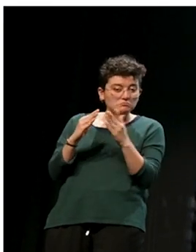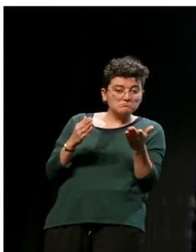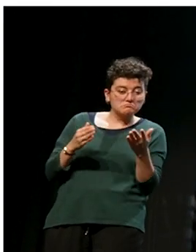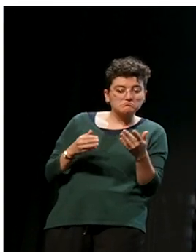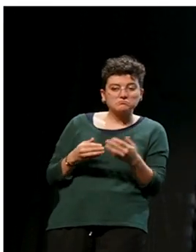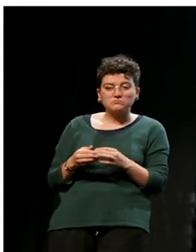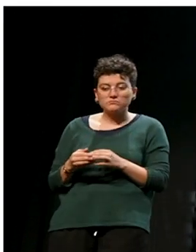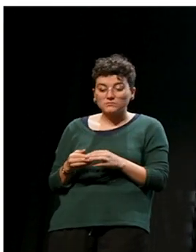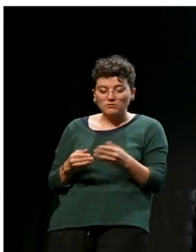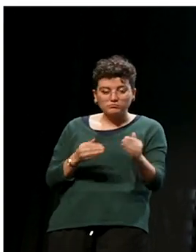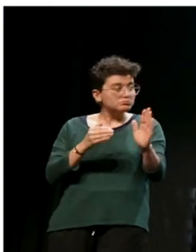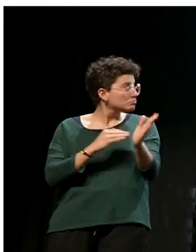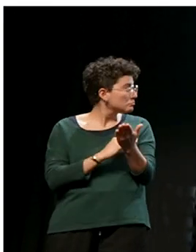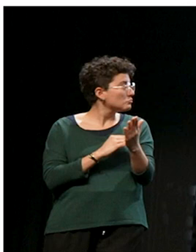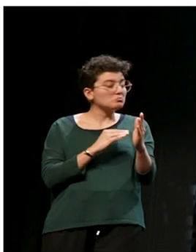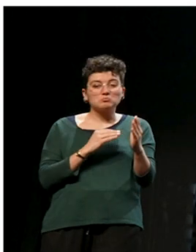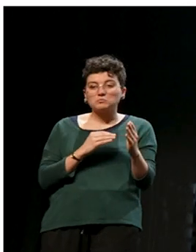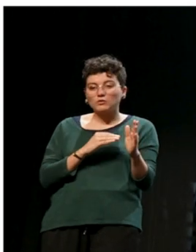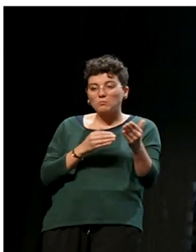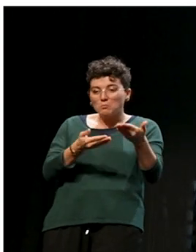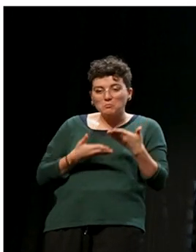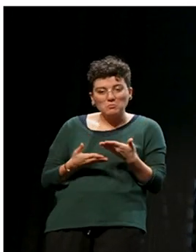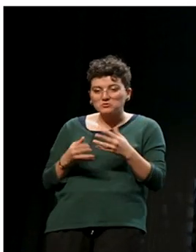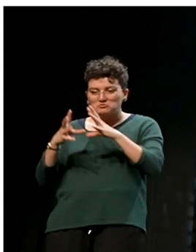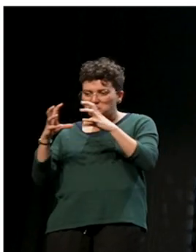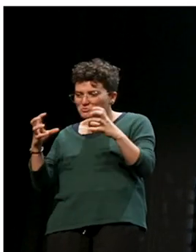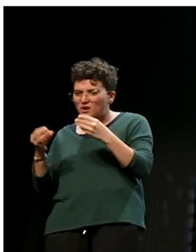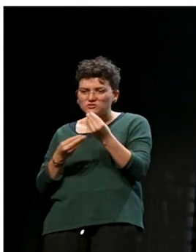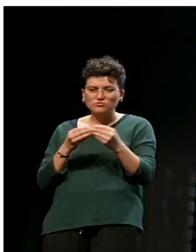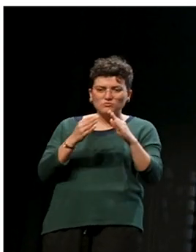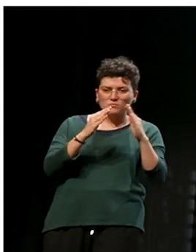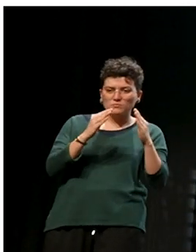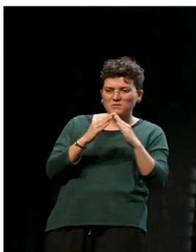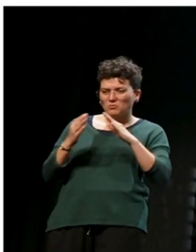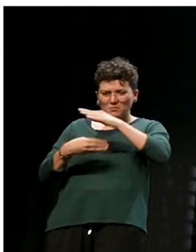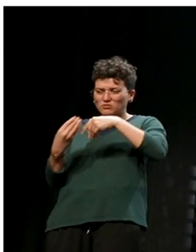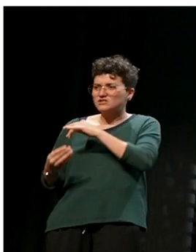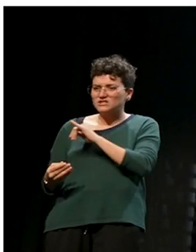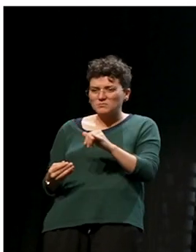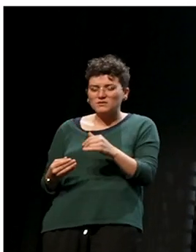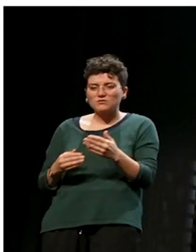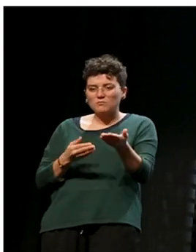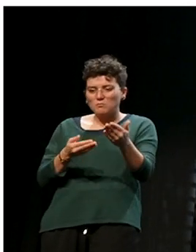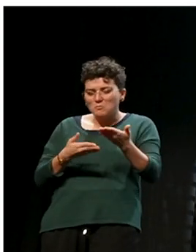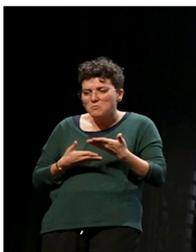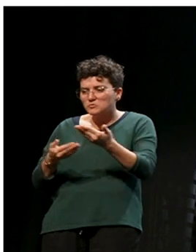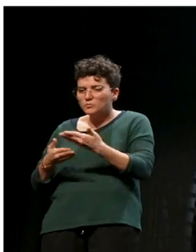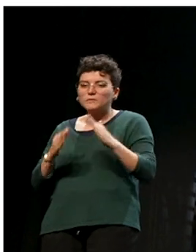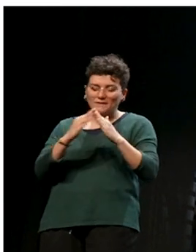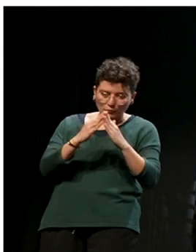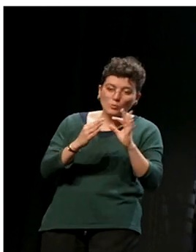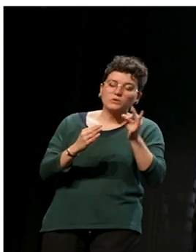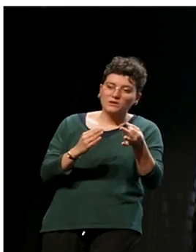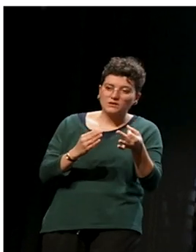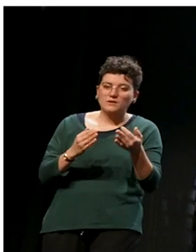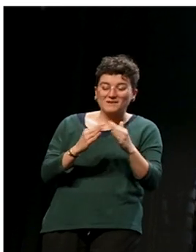de maison, pas de nuage. Enfin, si, un nuage, mais pas de maison. Et à chaque fois, il m'a ressorti plein d'images. À chaque fois, il y avait des maisons.